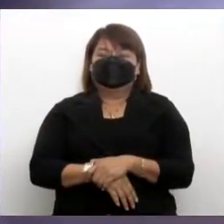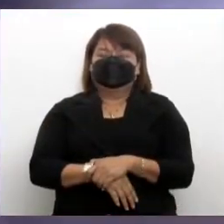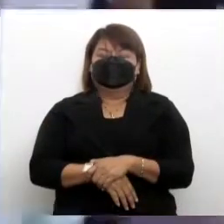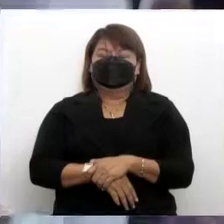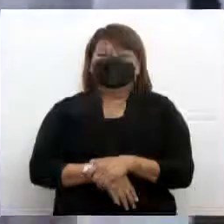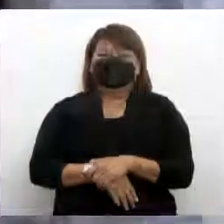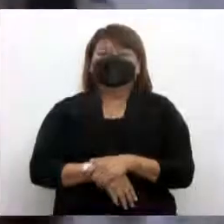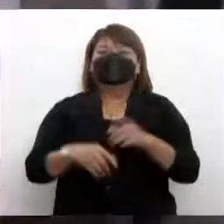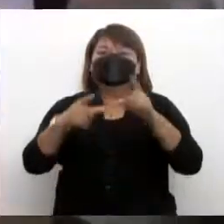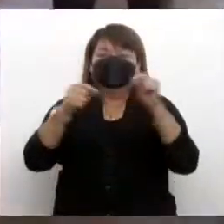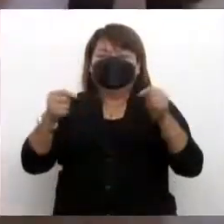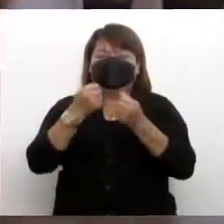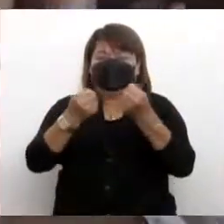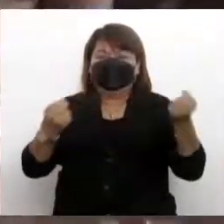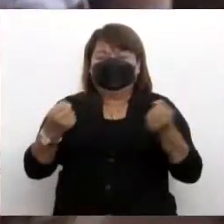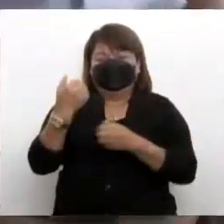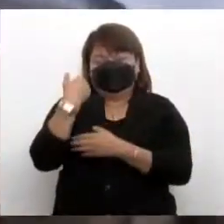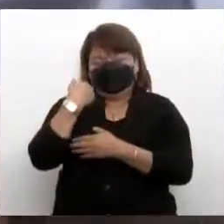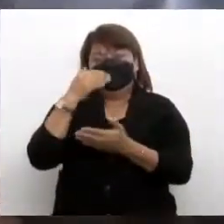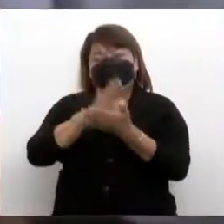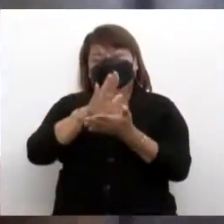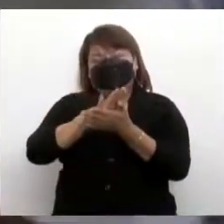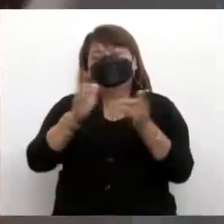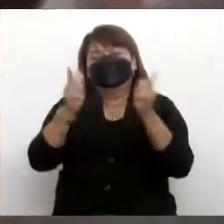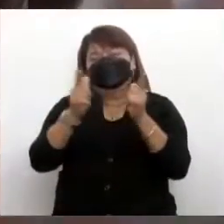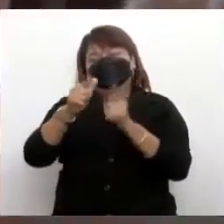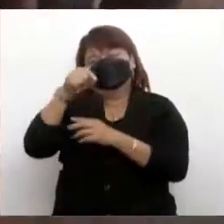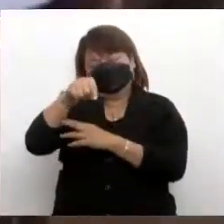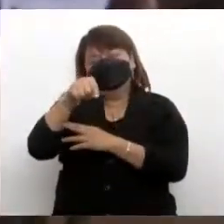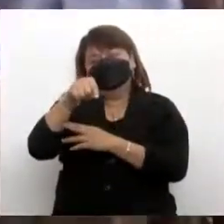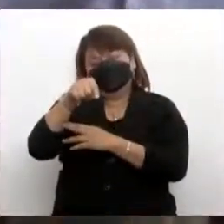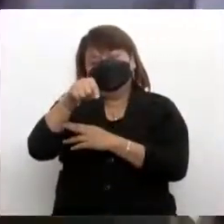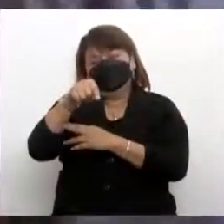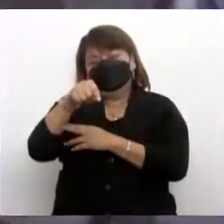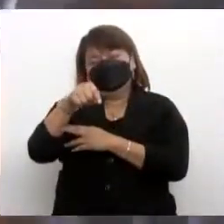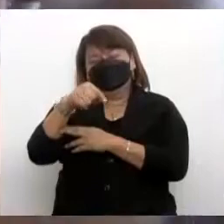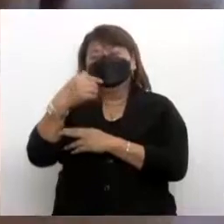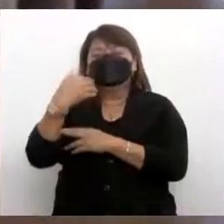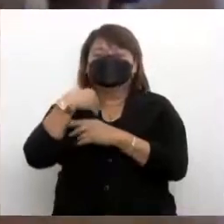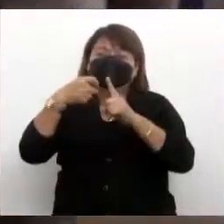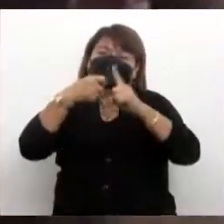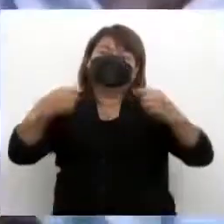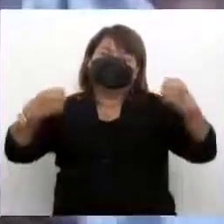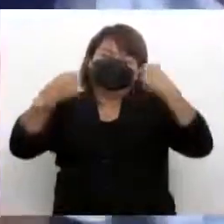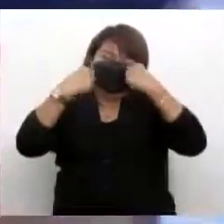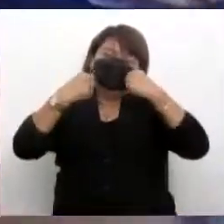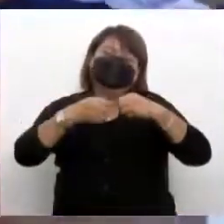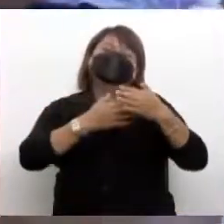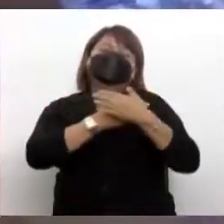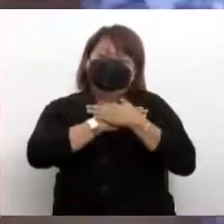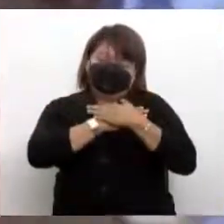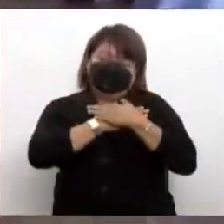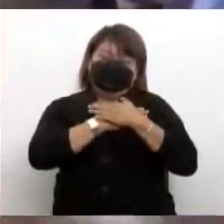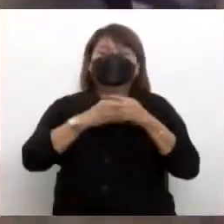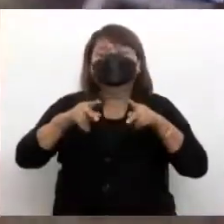เรื่องราวและสิ่งที่เกิดขึ้นณโรงเรียนเล็กๆแห่งนี้เกิดจากพลังความรักและความเพียรพยาย